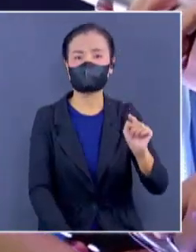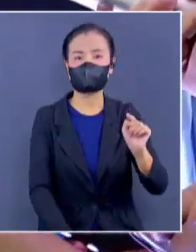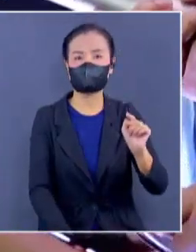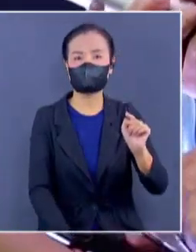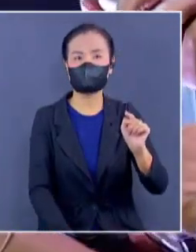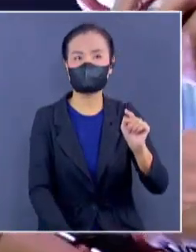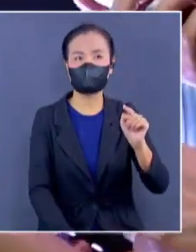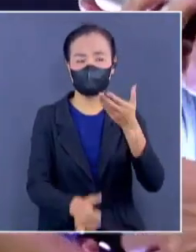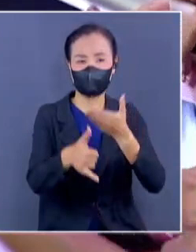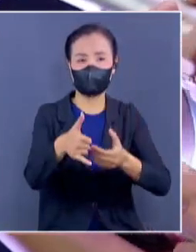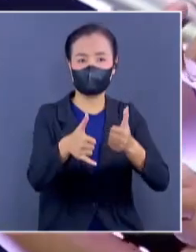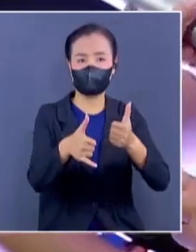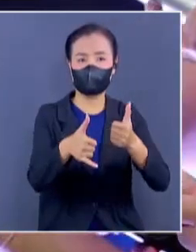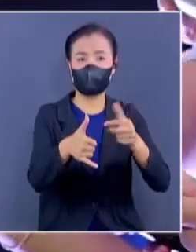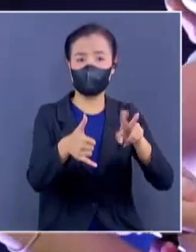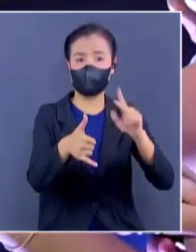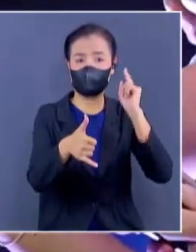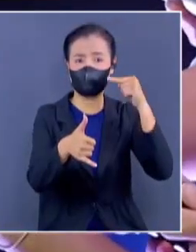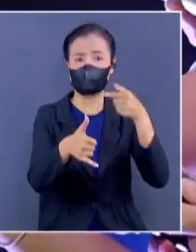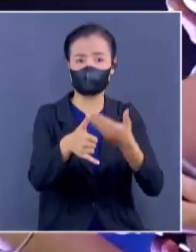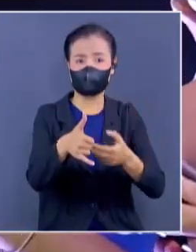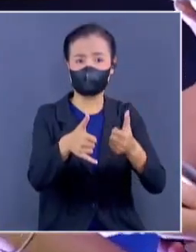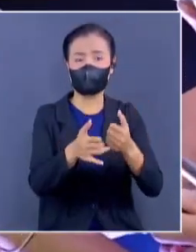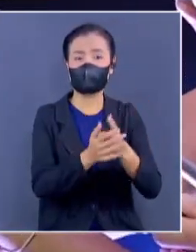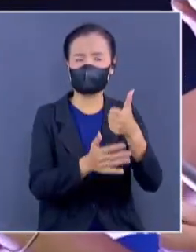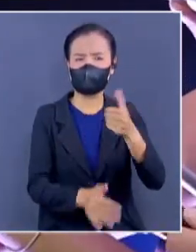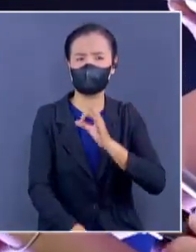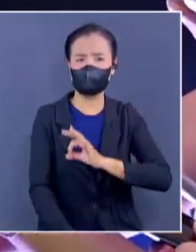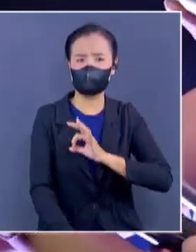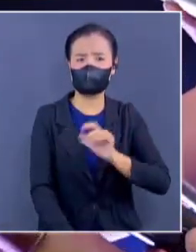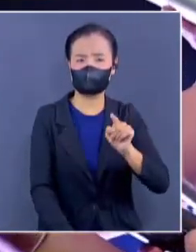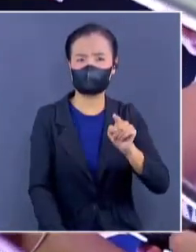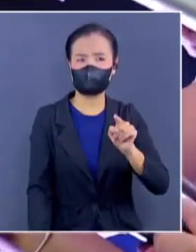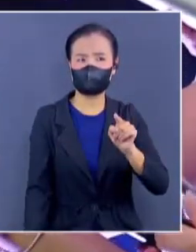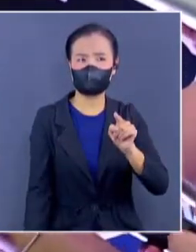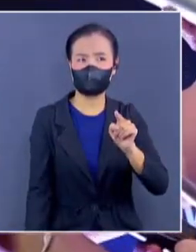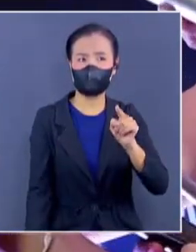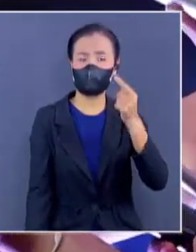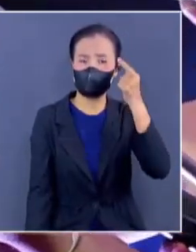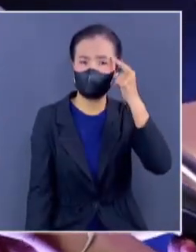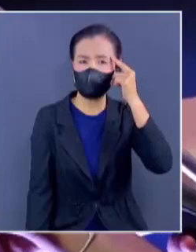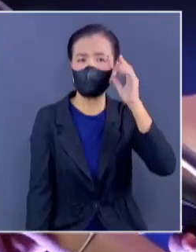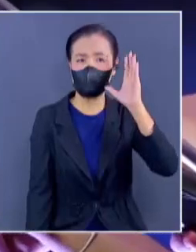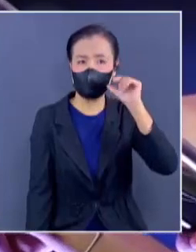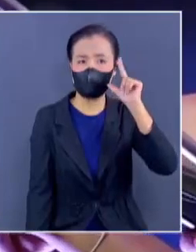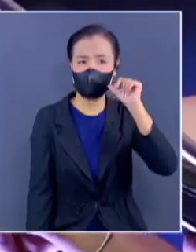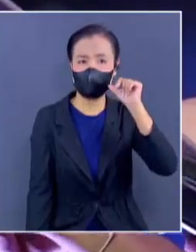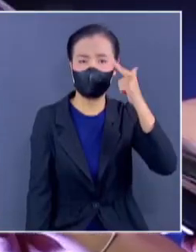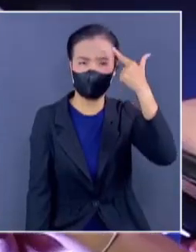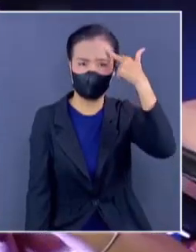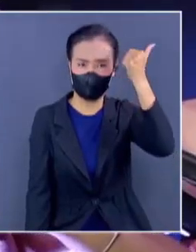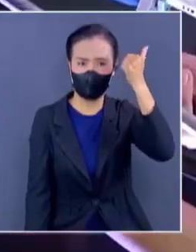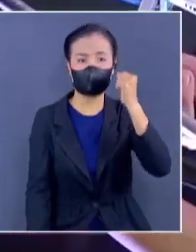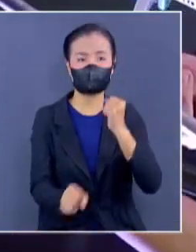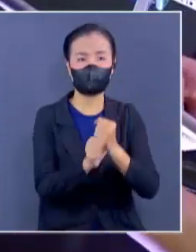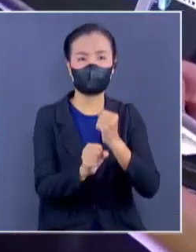เบสเขาเป็นคนดีสิ่งนึงที่เขาดีคือผมรู้สึกว่าเขาเป็นคนที่กตัญญูแล้วก็เก่งในเรื่องของการ